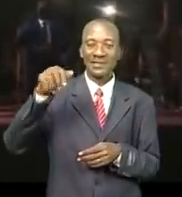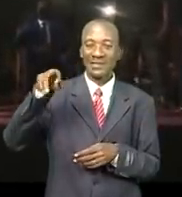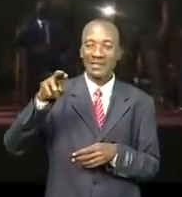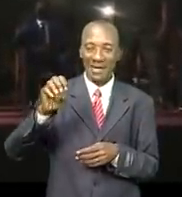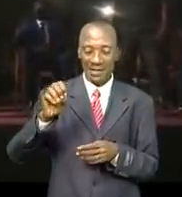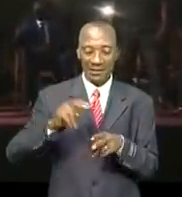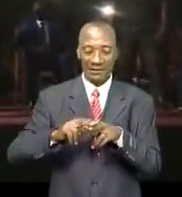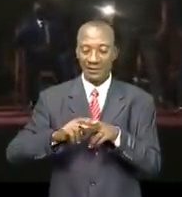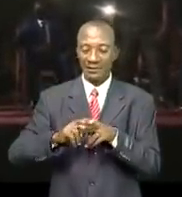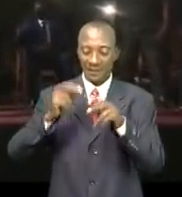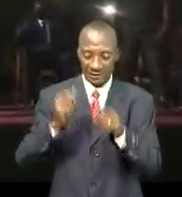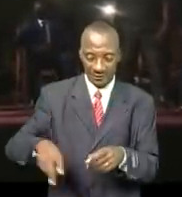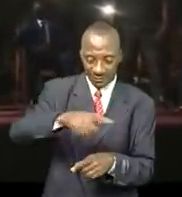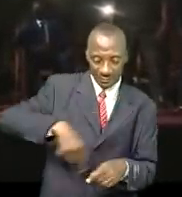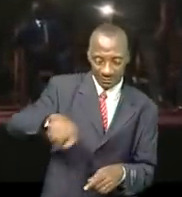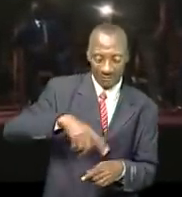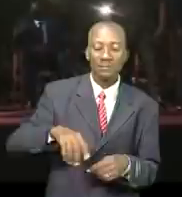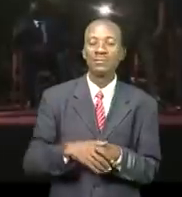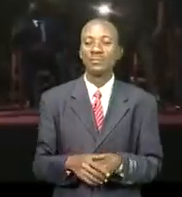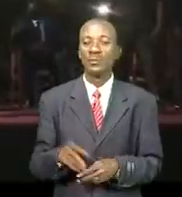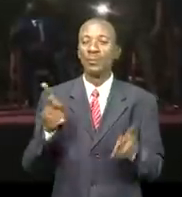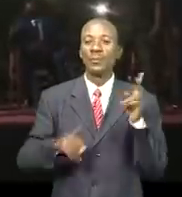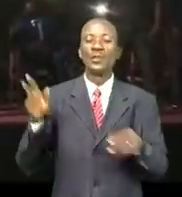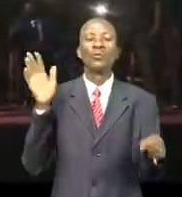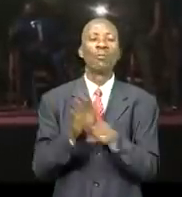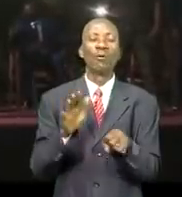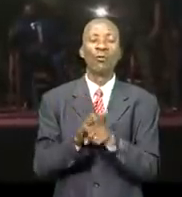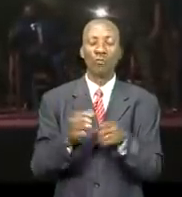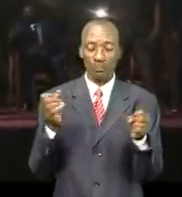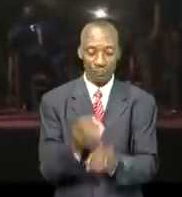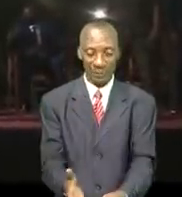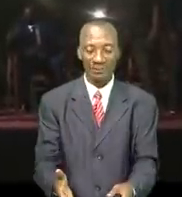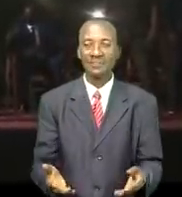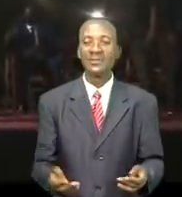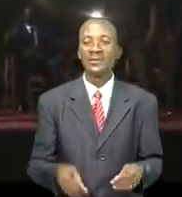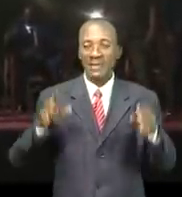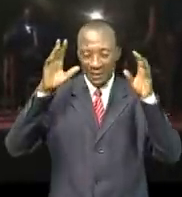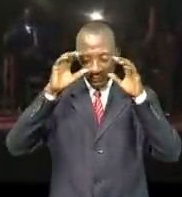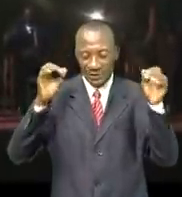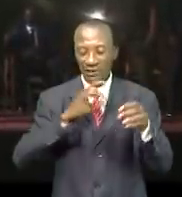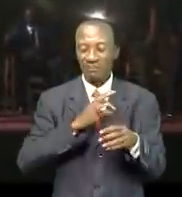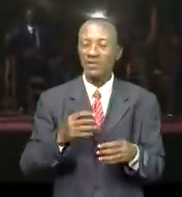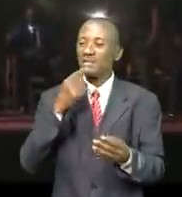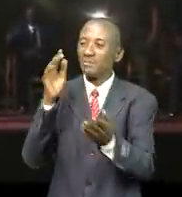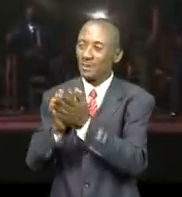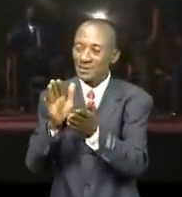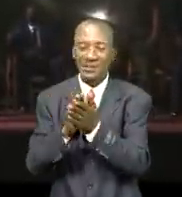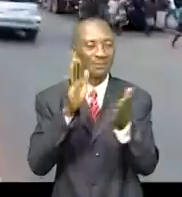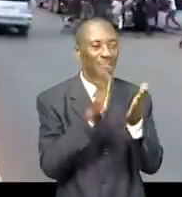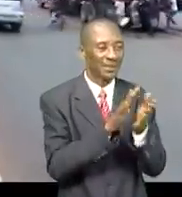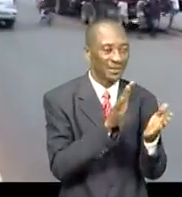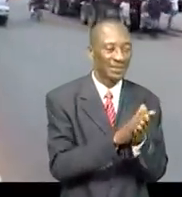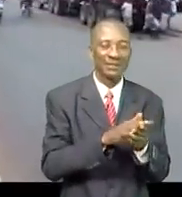l'attendait. Le chef de l'État tenait à remercier les Louchoises et Louchois pour avoir résisté aux sirènes des